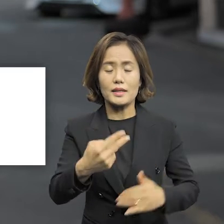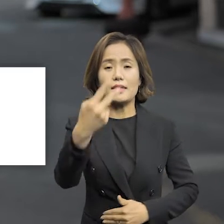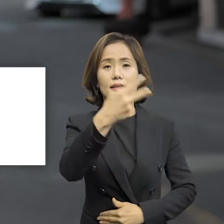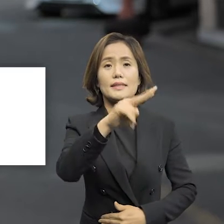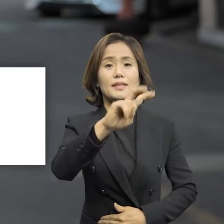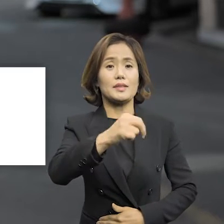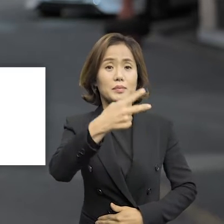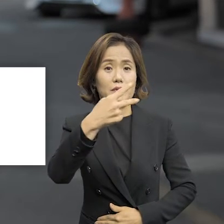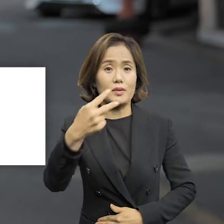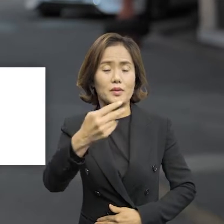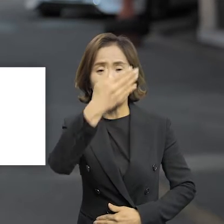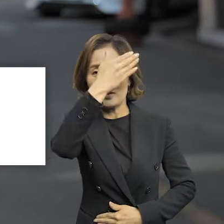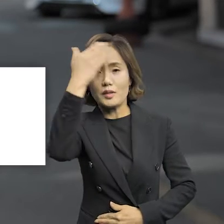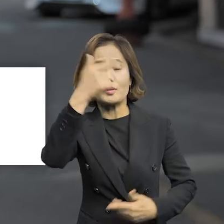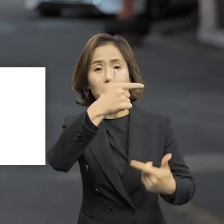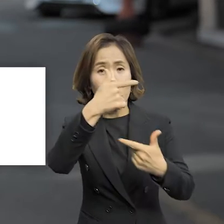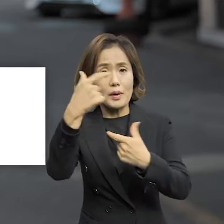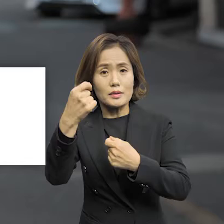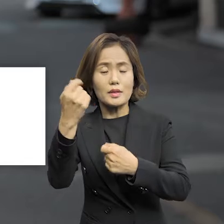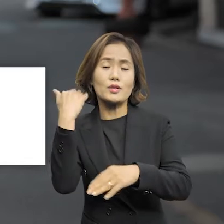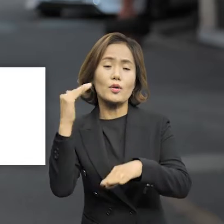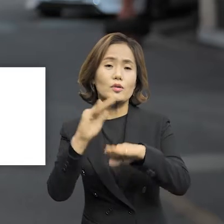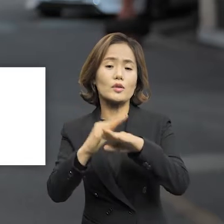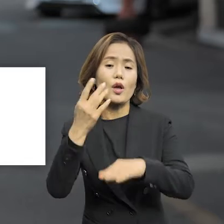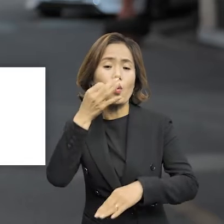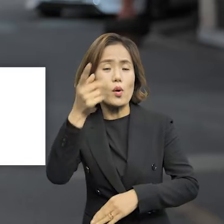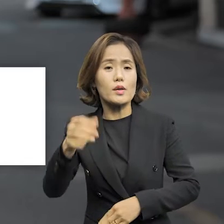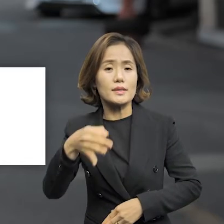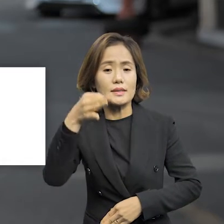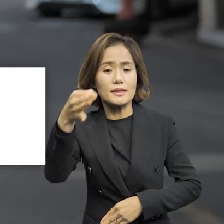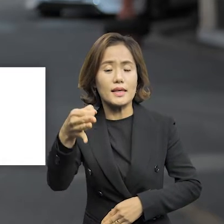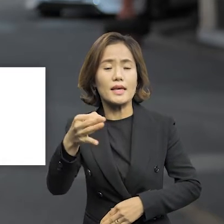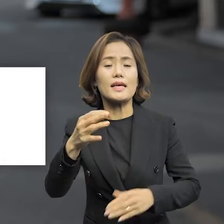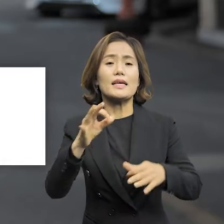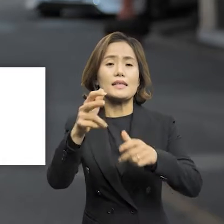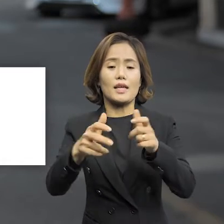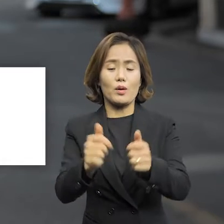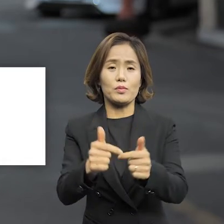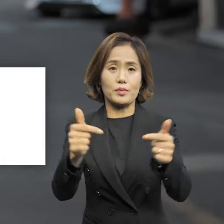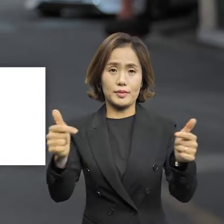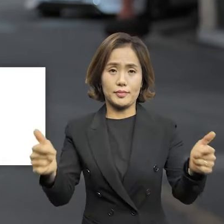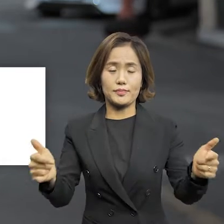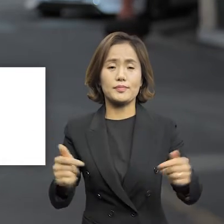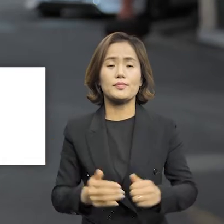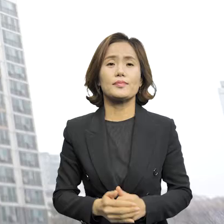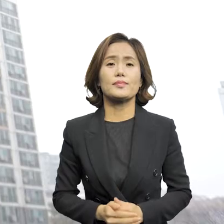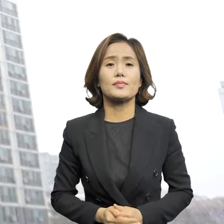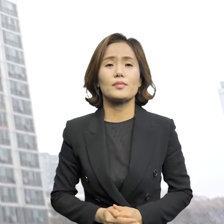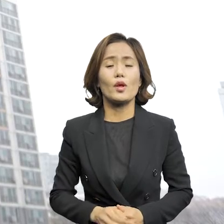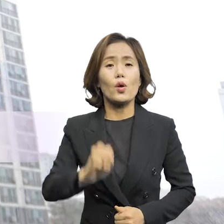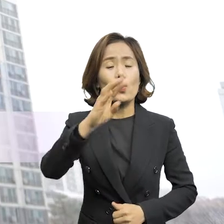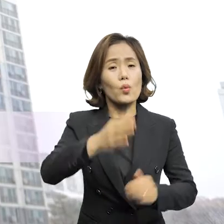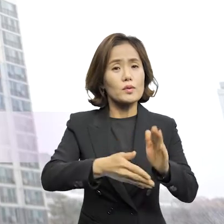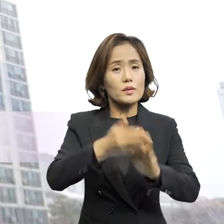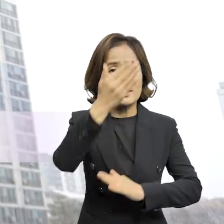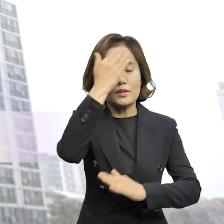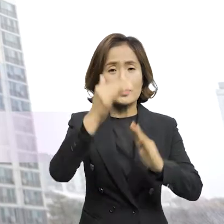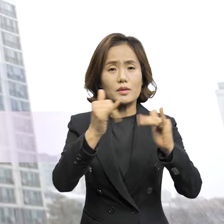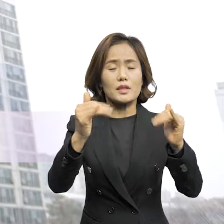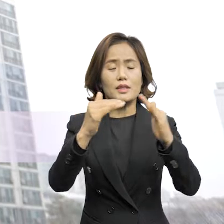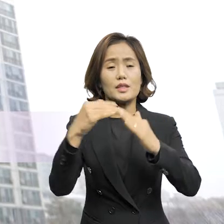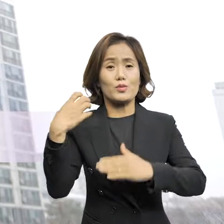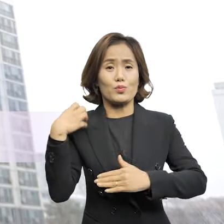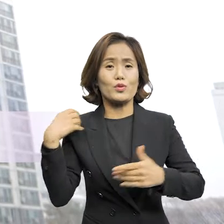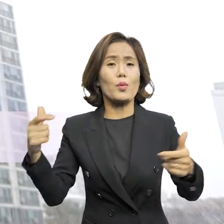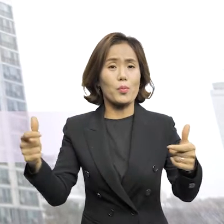하는 2022년 청년 맞춤형 전월세 보증금 이자 지원 사업을 확대 시행합니다. 광주시는 청년들의